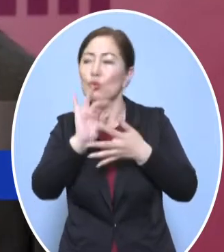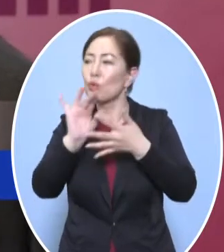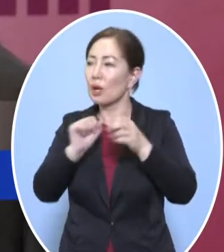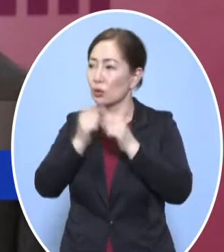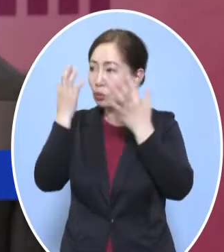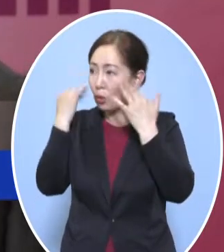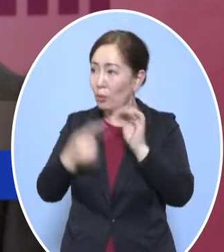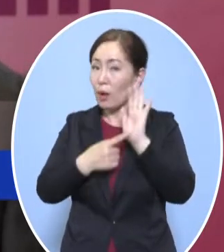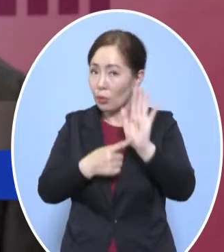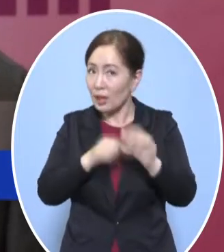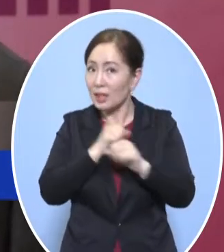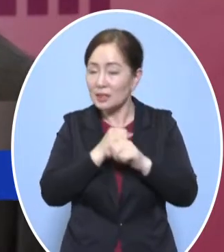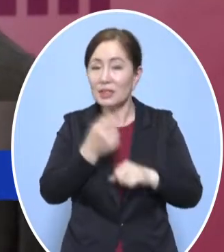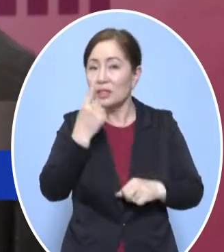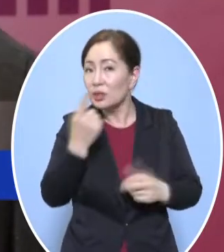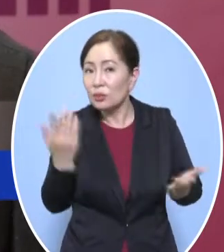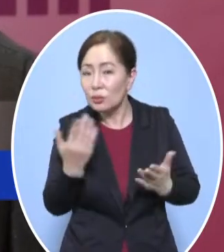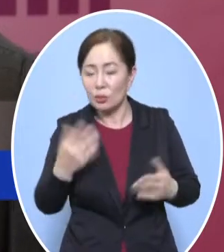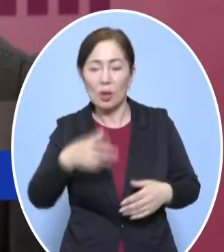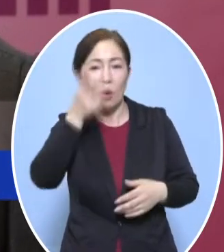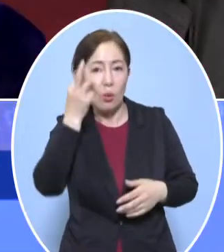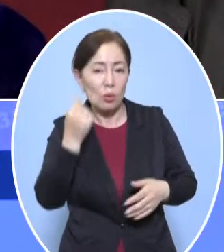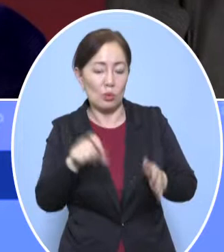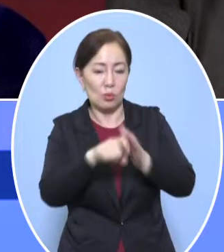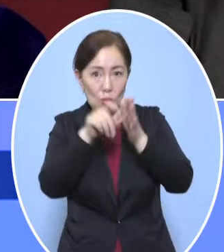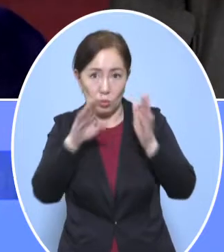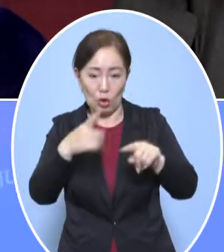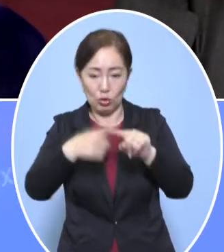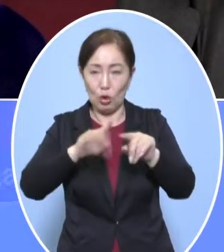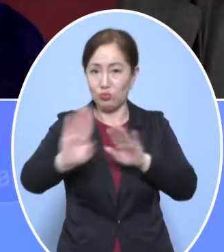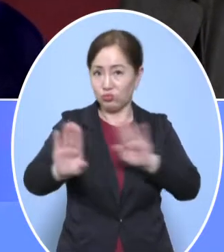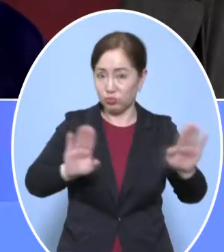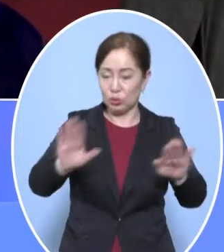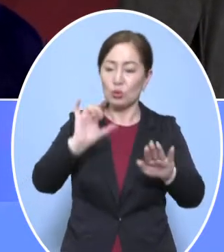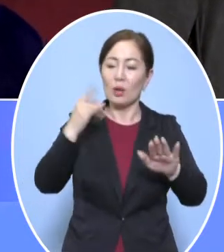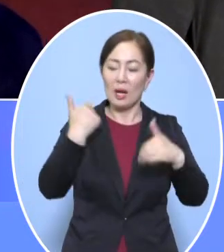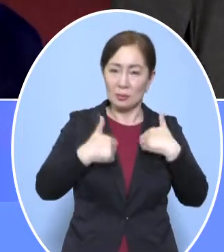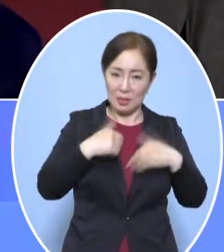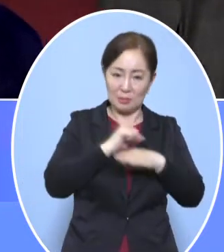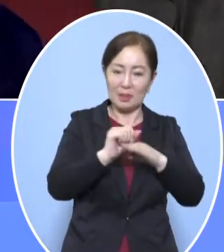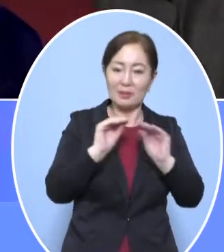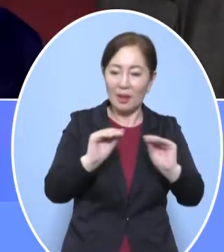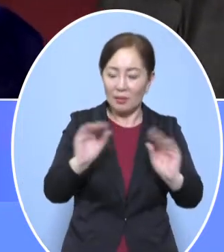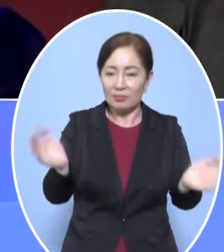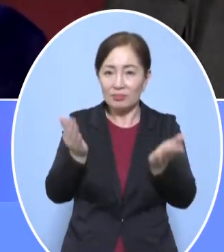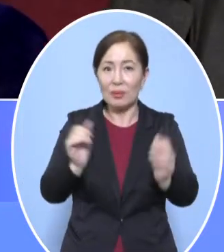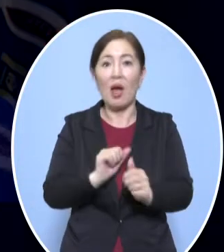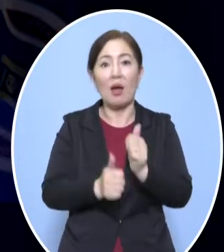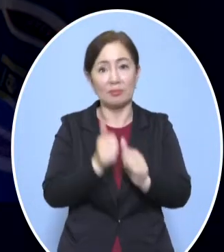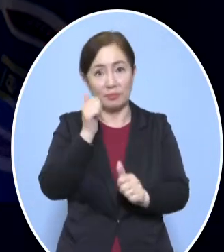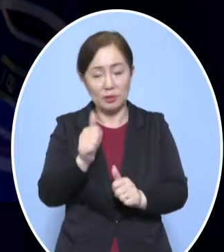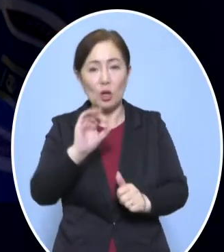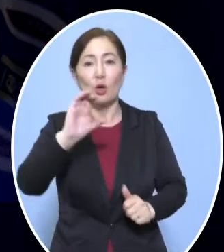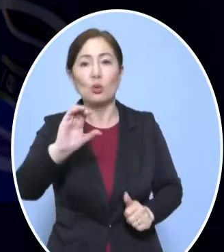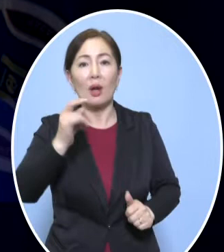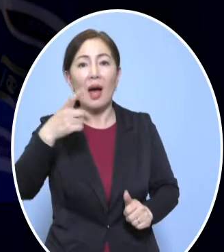ажиллагаануудыг зохион байгуулж ажиллаж байна. Үүний нэг нь бол 3 өдөр орон нутгийн сургагч багшийг бэлтгэх сургалтыг амжилттай зохион байгууллаа.